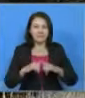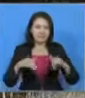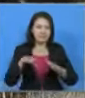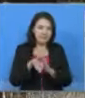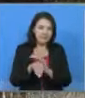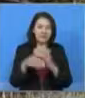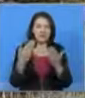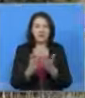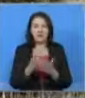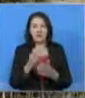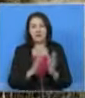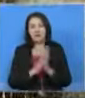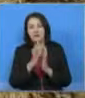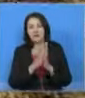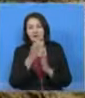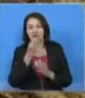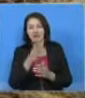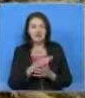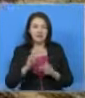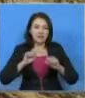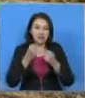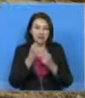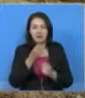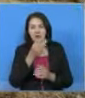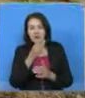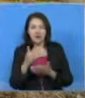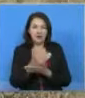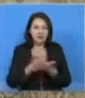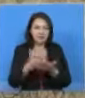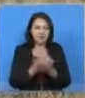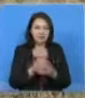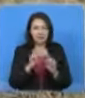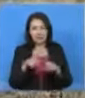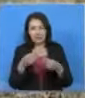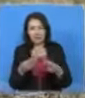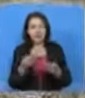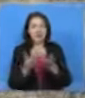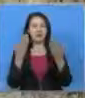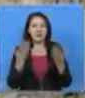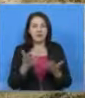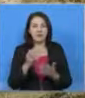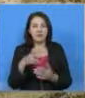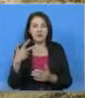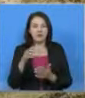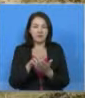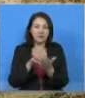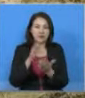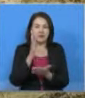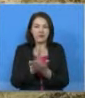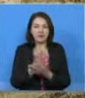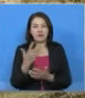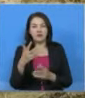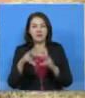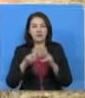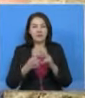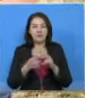кіріскен. Биыл шығым жақсы. Бұл қысқа қажетті мал азығын уақытылы жинап алуға мүмкіндік береді. Қазір алқапта 3 трактор бар. 3